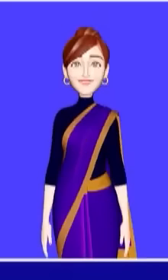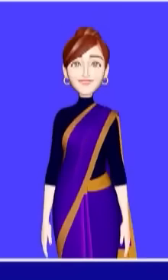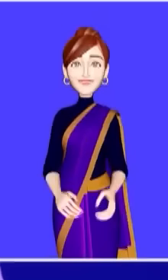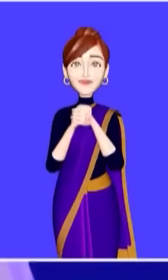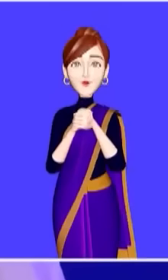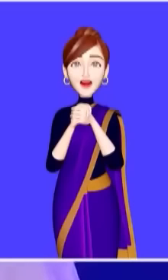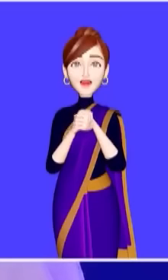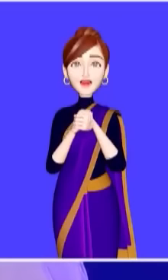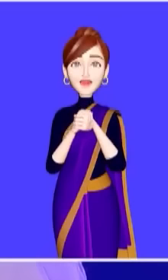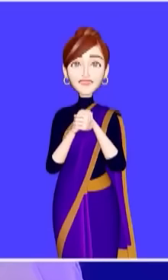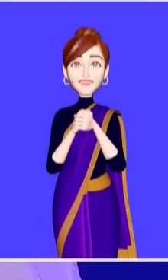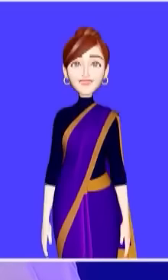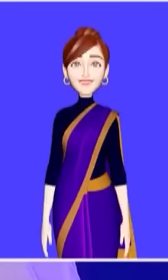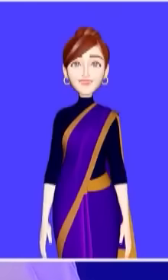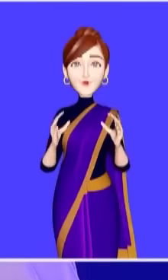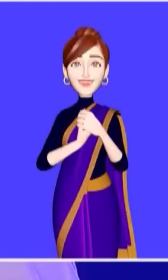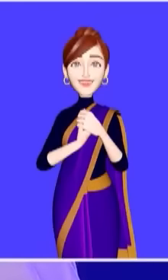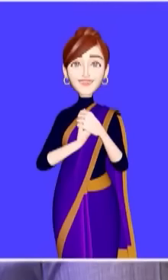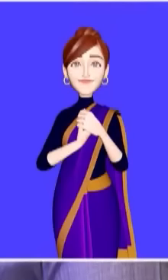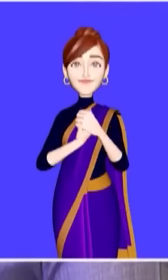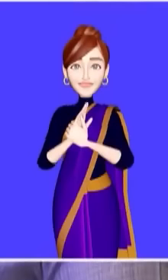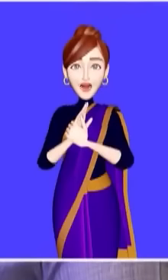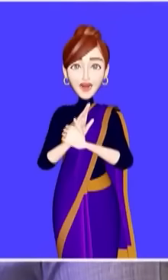में अस्थिरता ला रहे हैं।